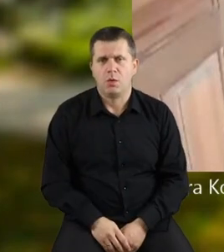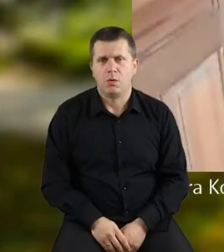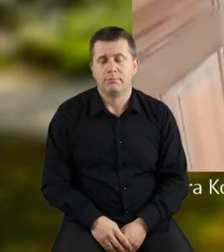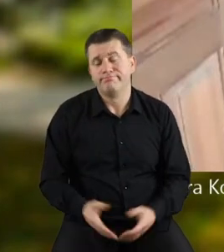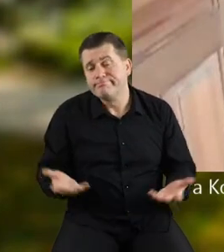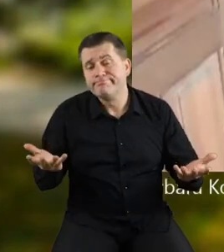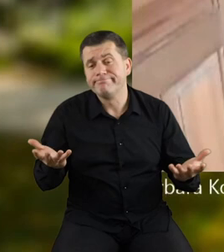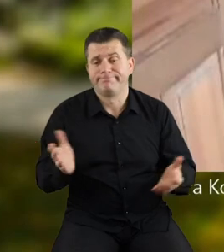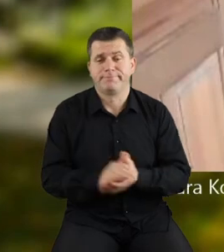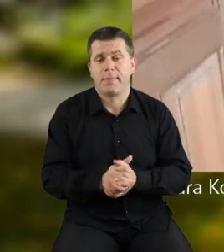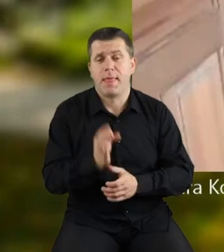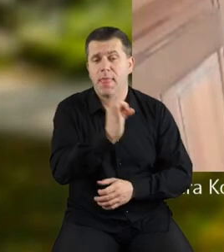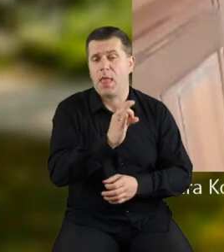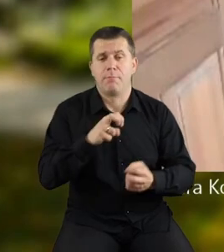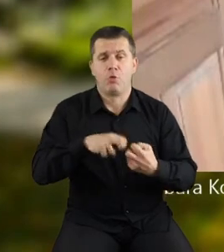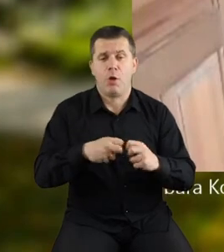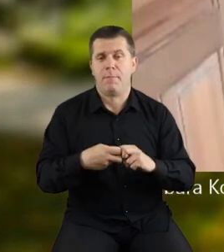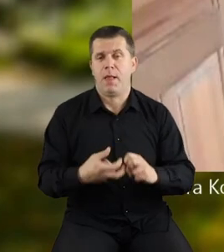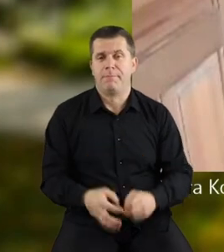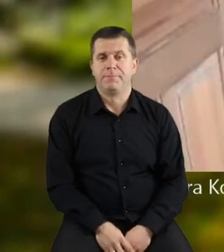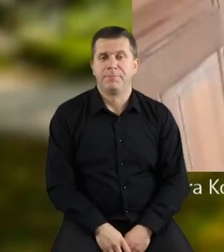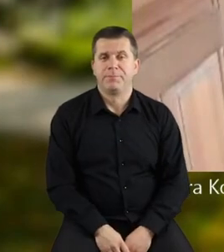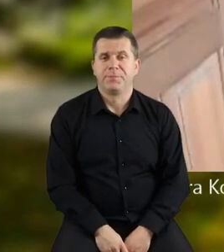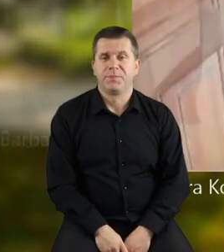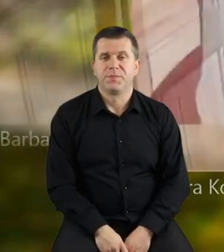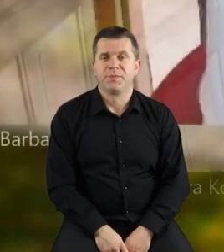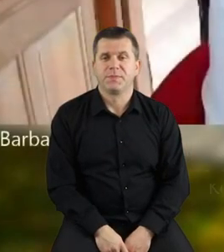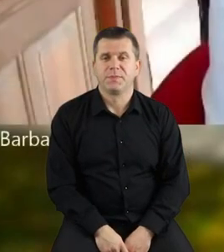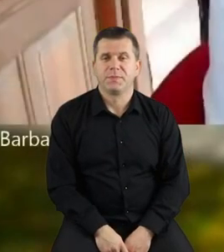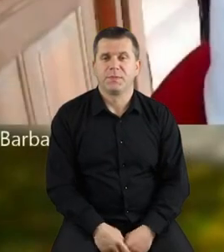no cóż, no, jej problem.